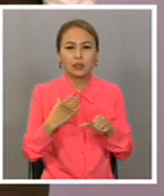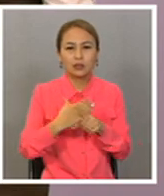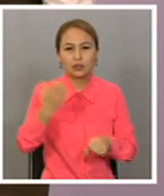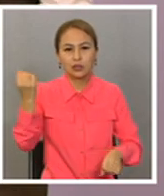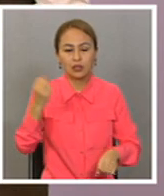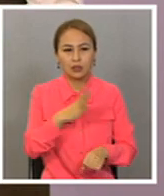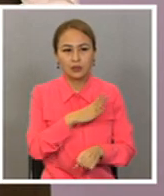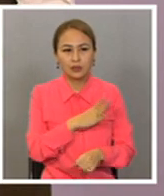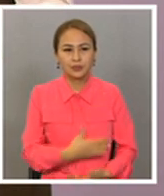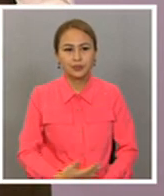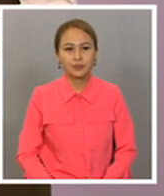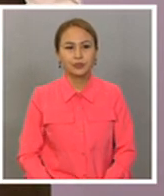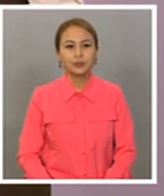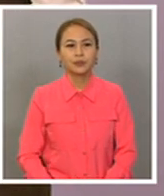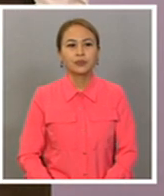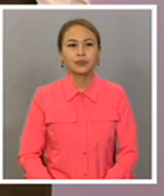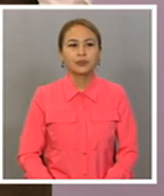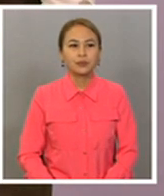алған.